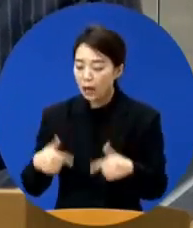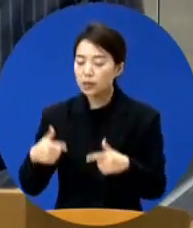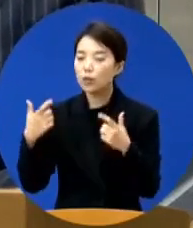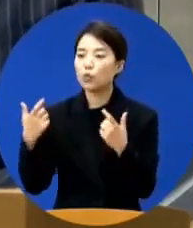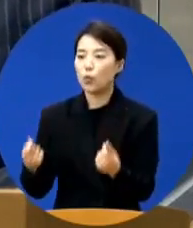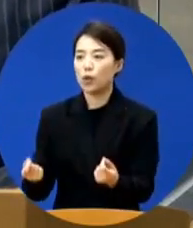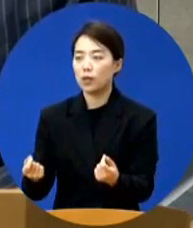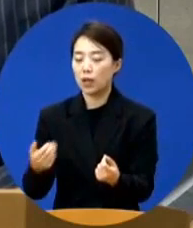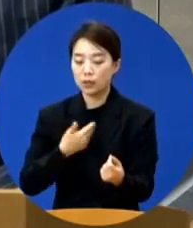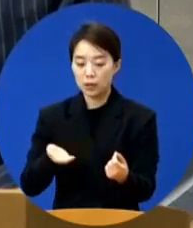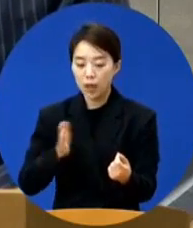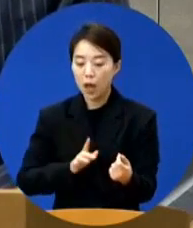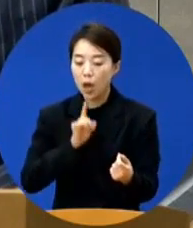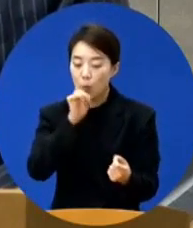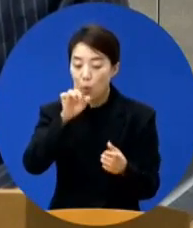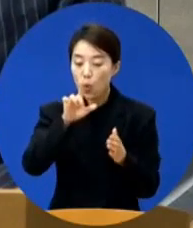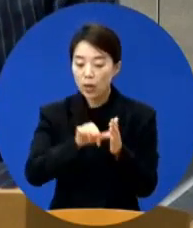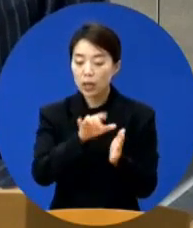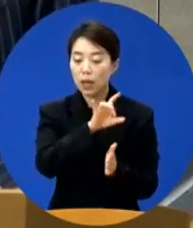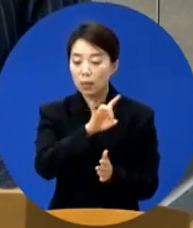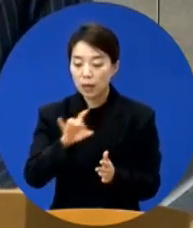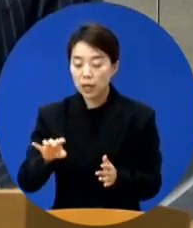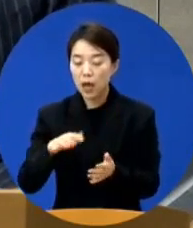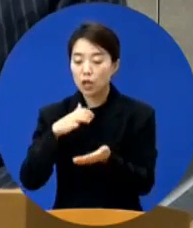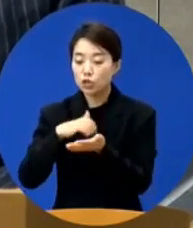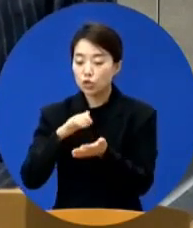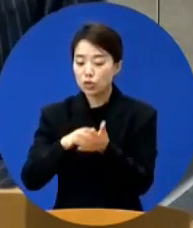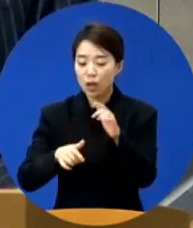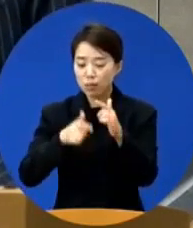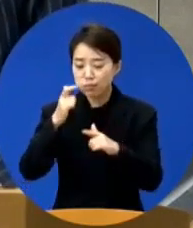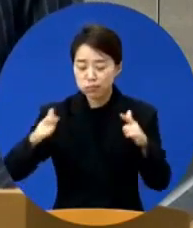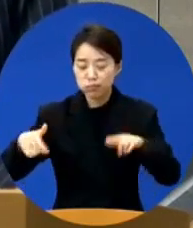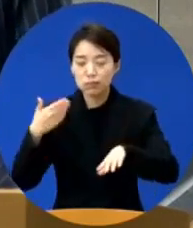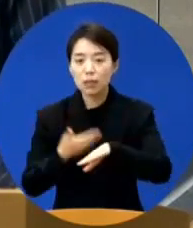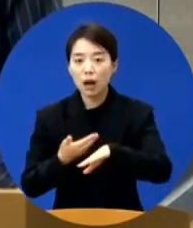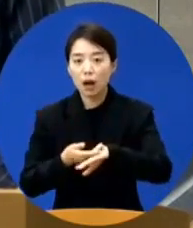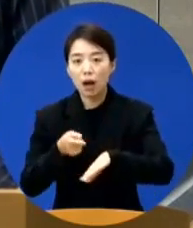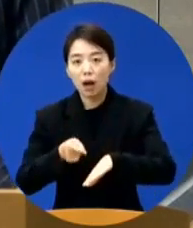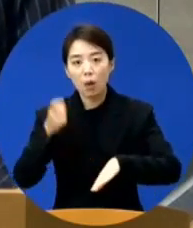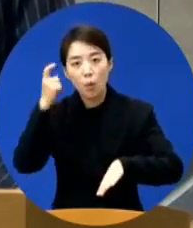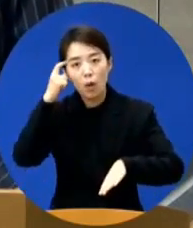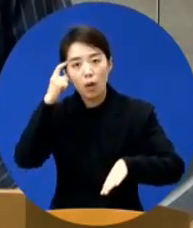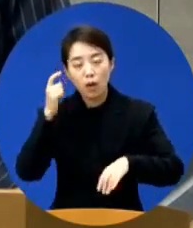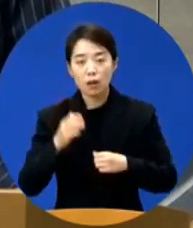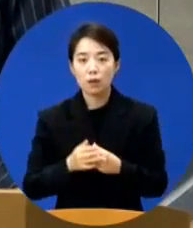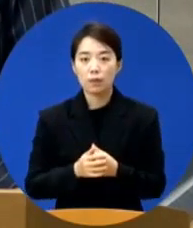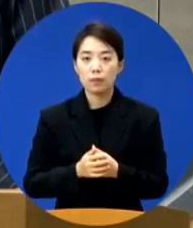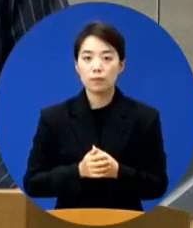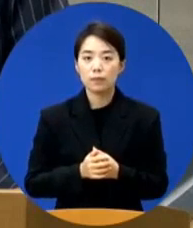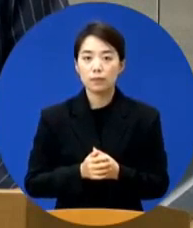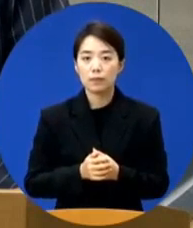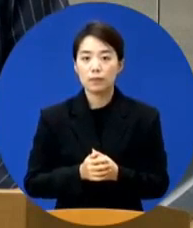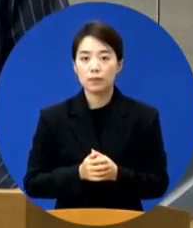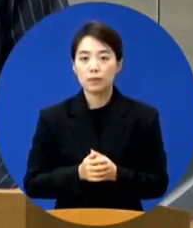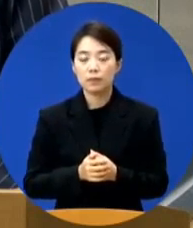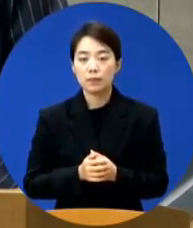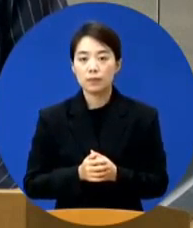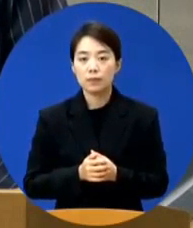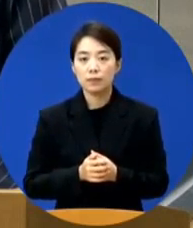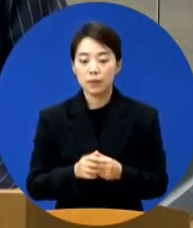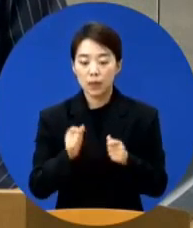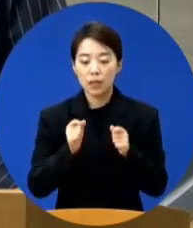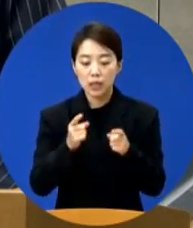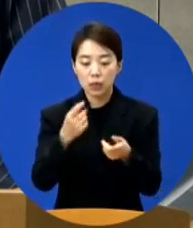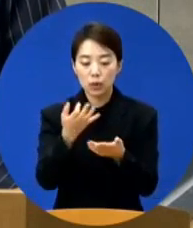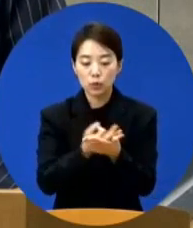할 때마다 숫자가 되는 건 처음 봤습니다. 이상한 게 굉장히 많습니다. 자, 또 하나 볼게요. 자, 이게